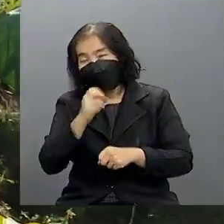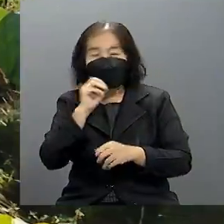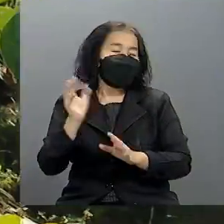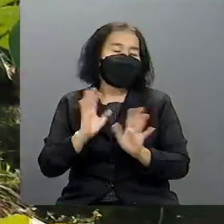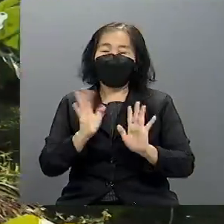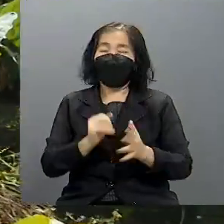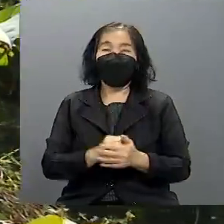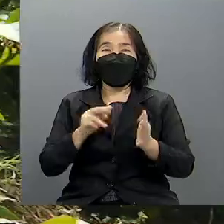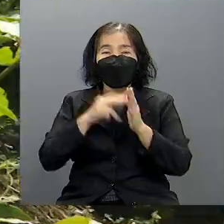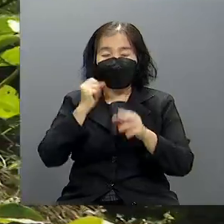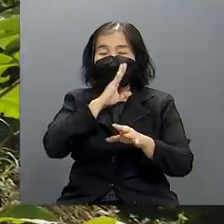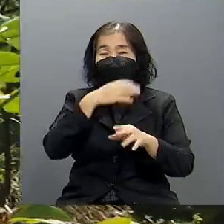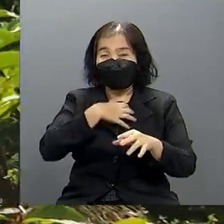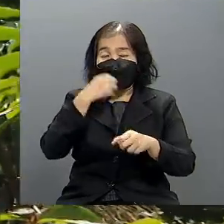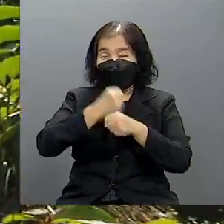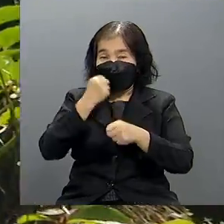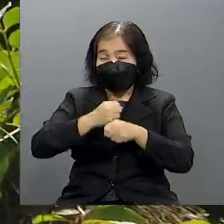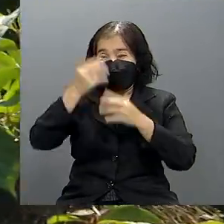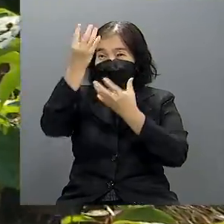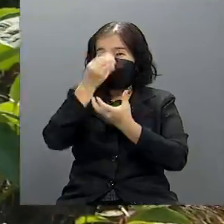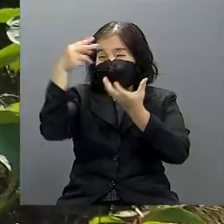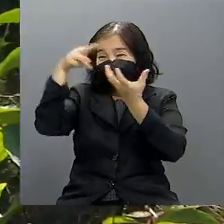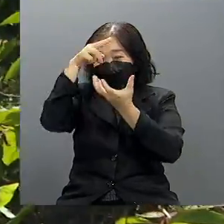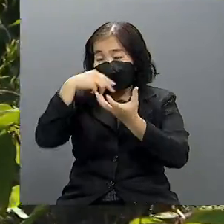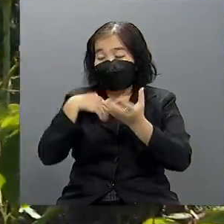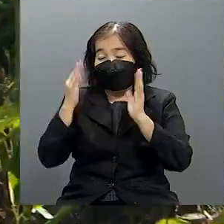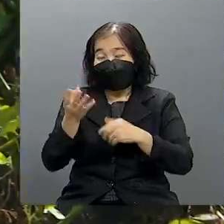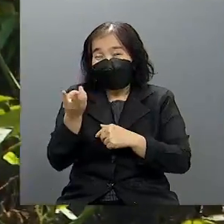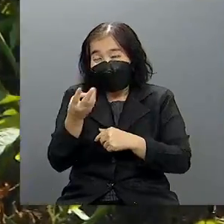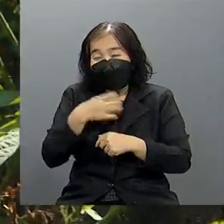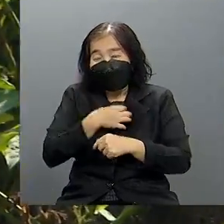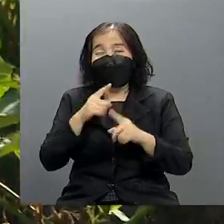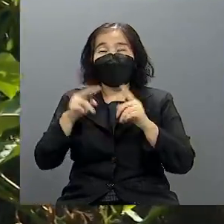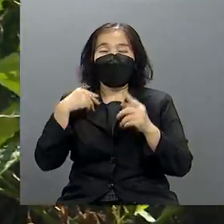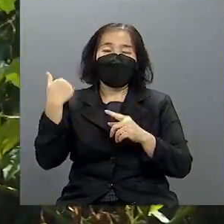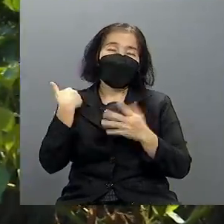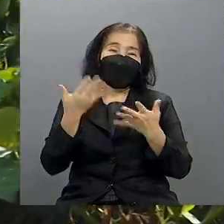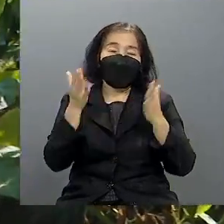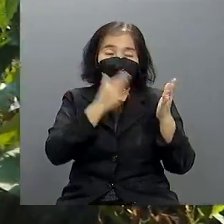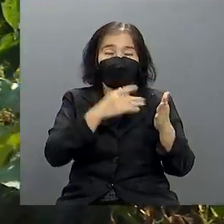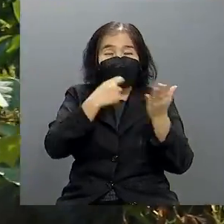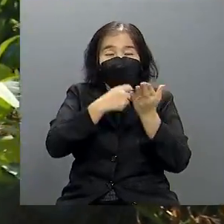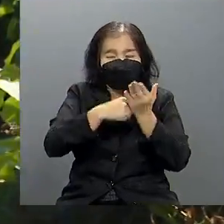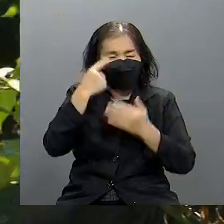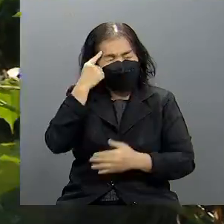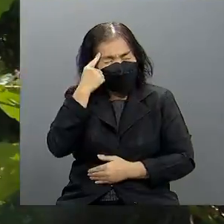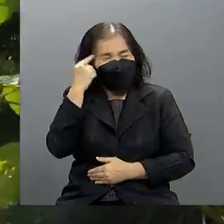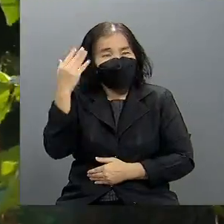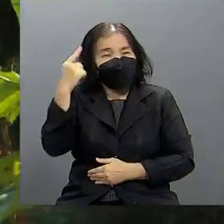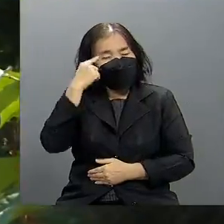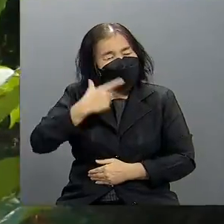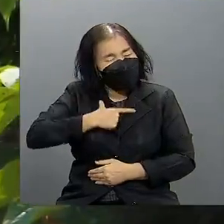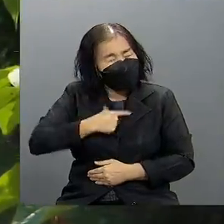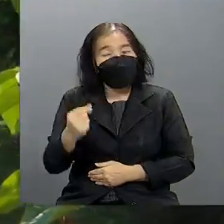ทำน้อยได้มากเนี่ยมันต้องมีองค์ประกอบหลายอย่าง 1. เปลี่ยน mindset ก่อนค้นหาตัวเองก่อนว่าคุณชอบอะไรในเรื่องของเกษตรนะ